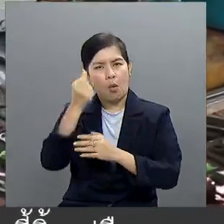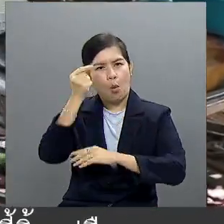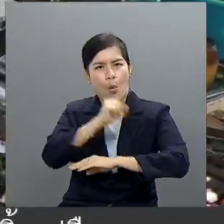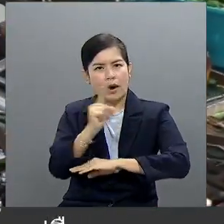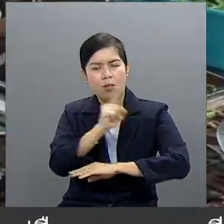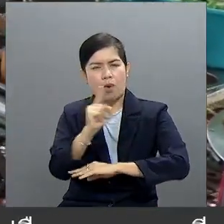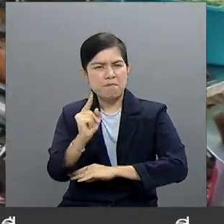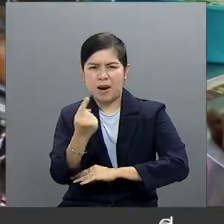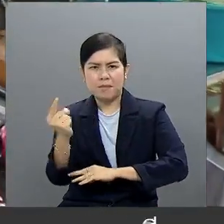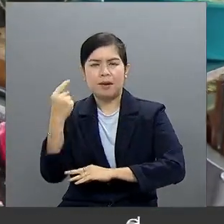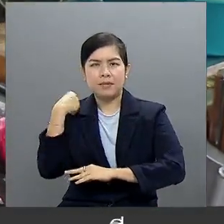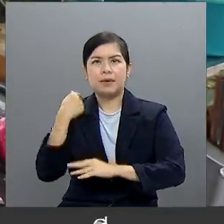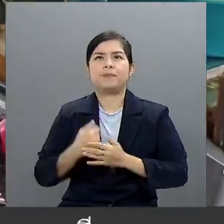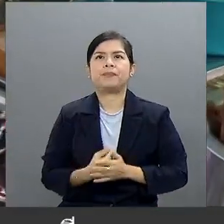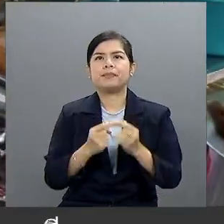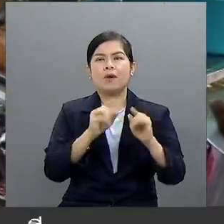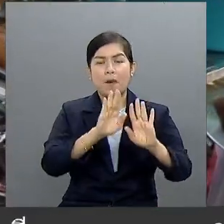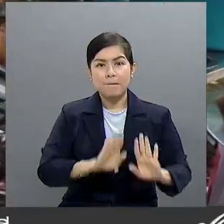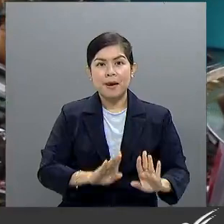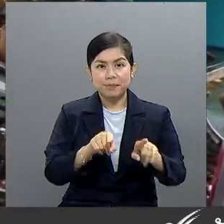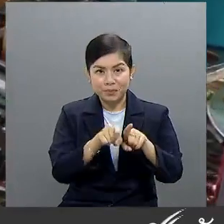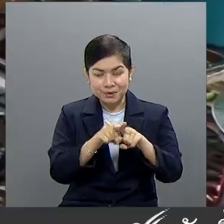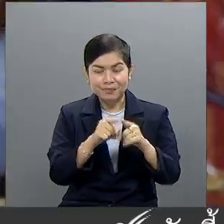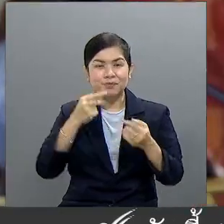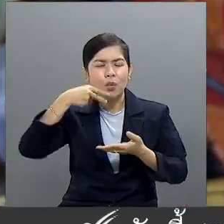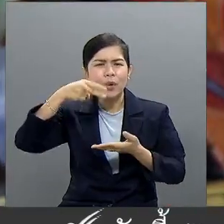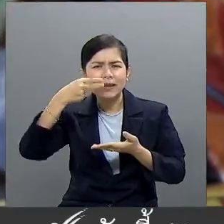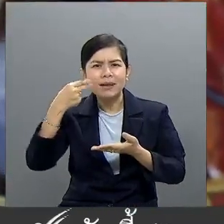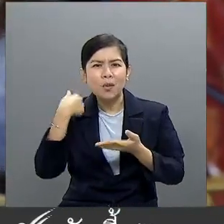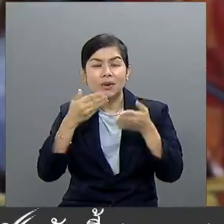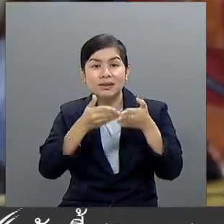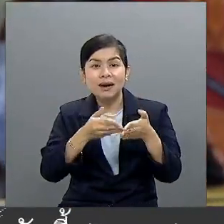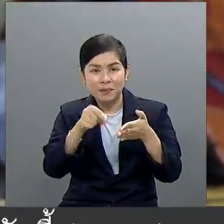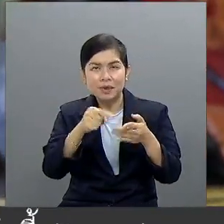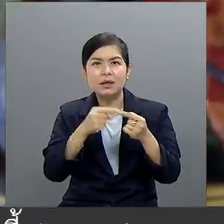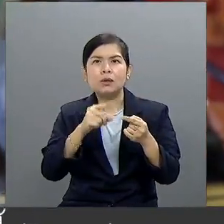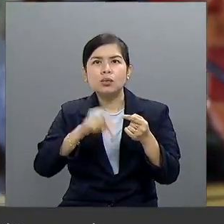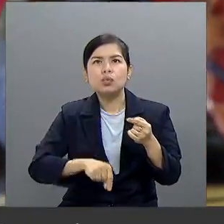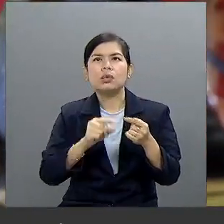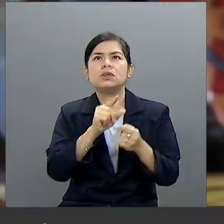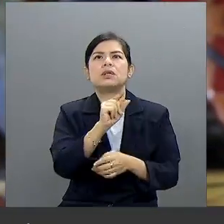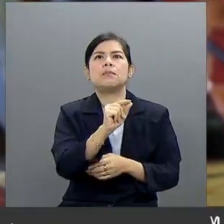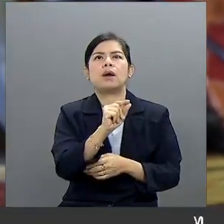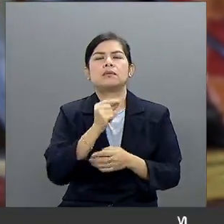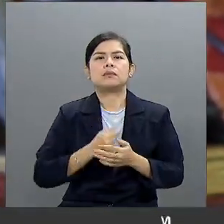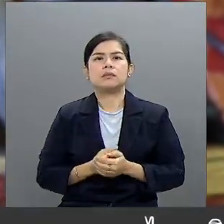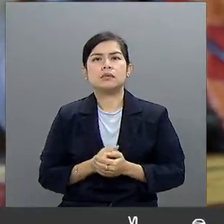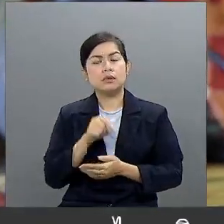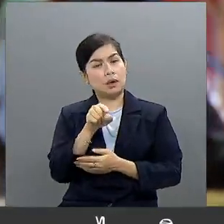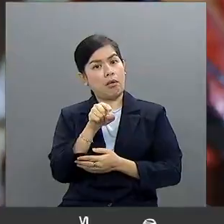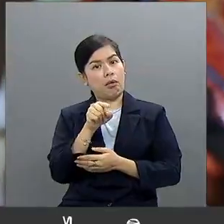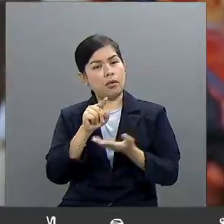นูก๋วยเตี๋ยวเรือครับคุณผู้ชมนี่ก๋วยเตี๋ยวเรือนะฮะชามละ20บาท โอ้โห นี่หรอ ดูสิฮ